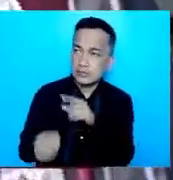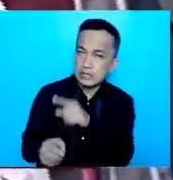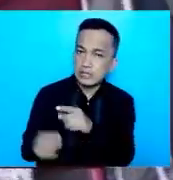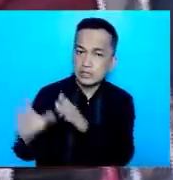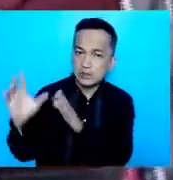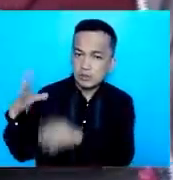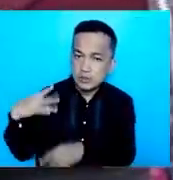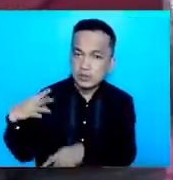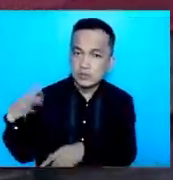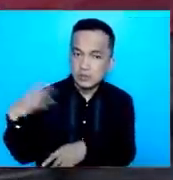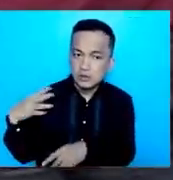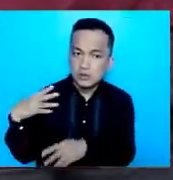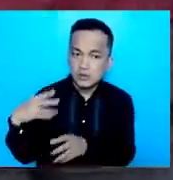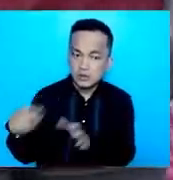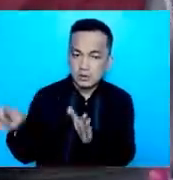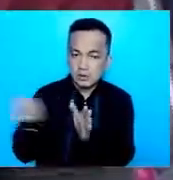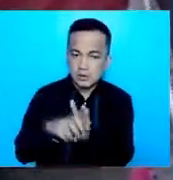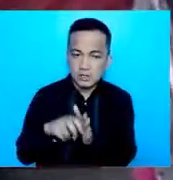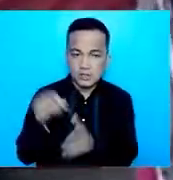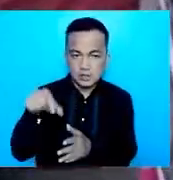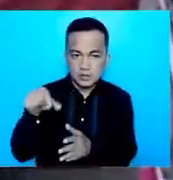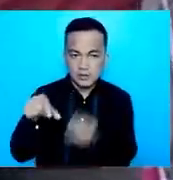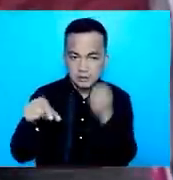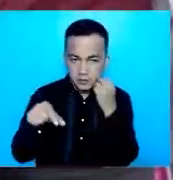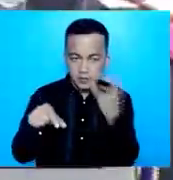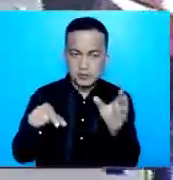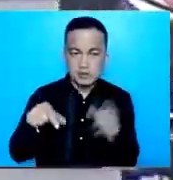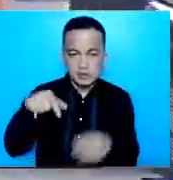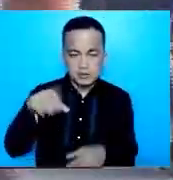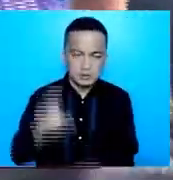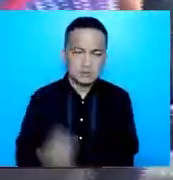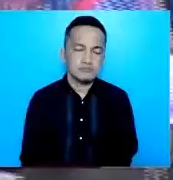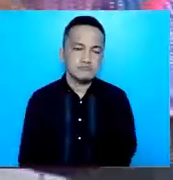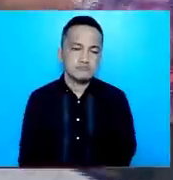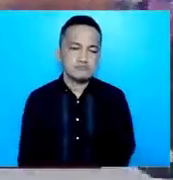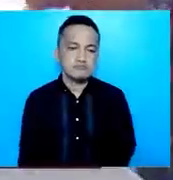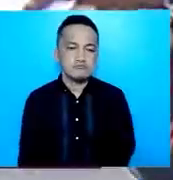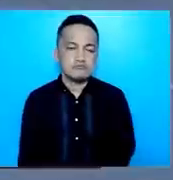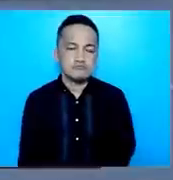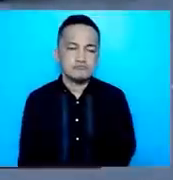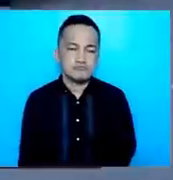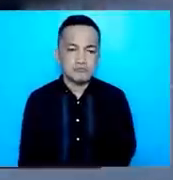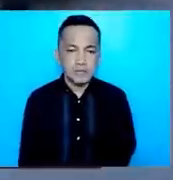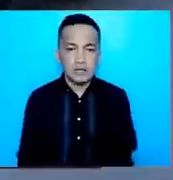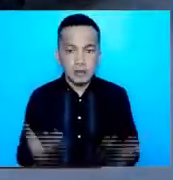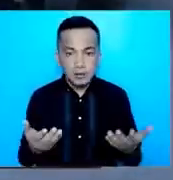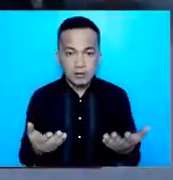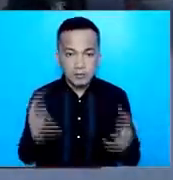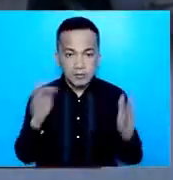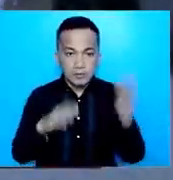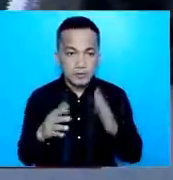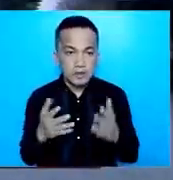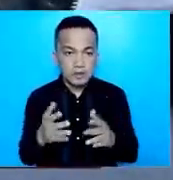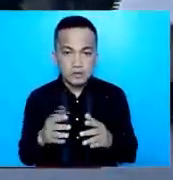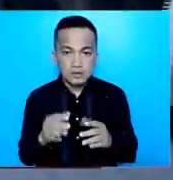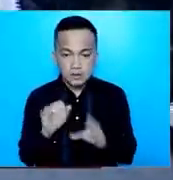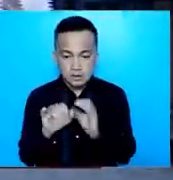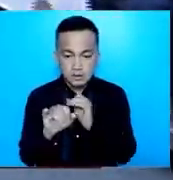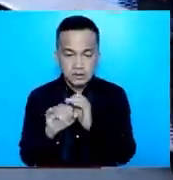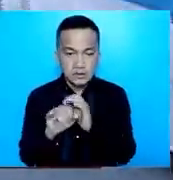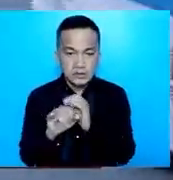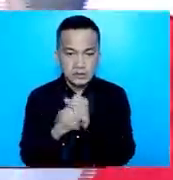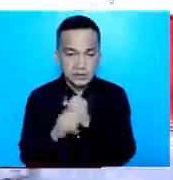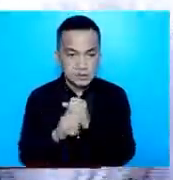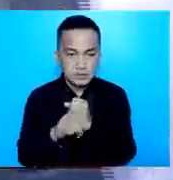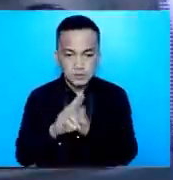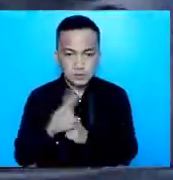ng masasakyan sa Quiapo para makauwi ng Quezon City. Ang problema, walang mga jeep o UV Express sa